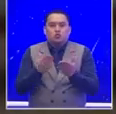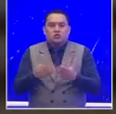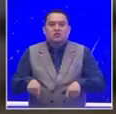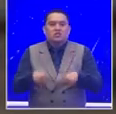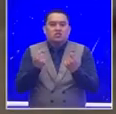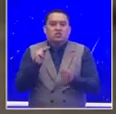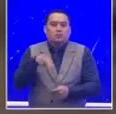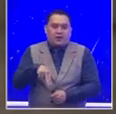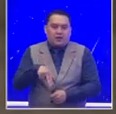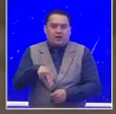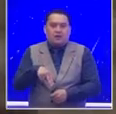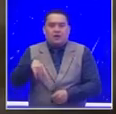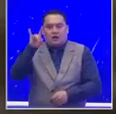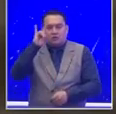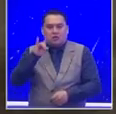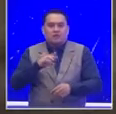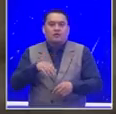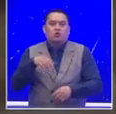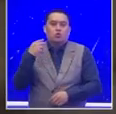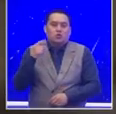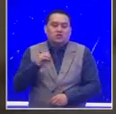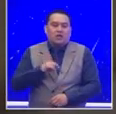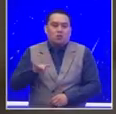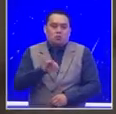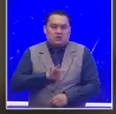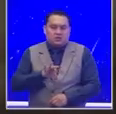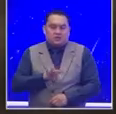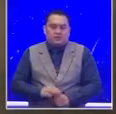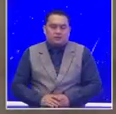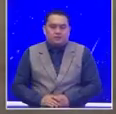режима чрезвычайного положения со стороны населения в Туркестанской области.